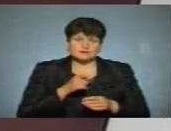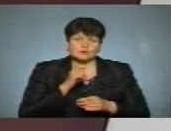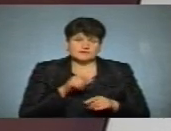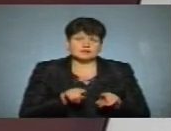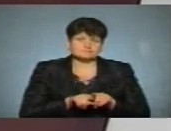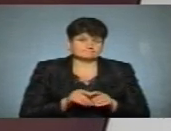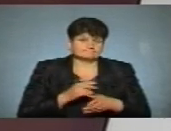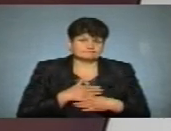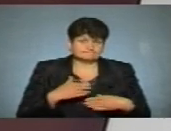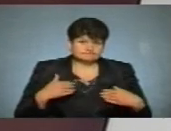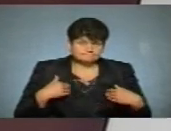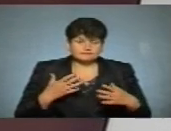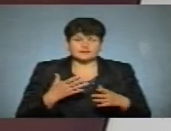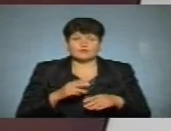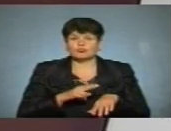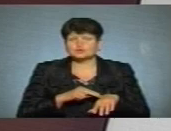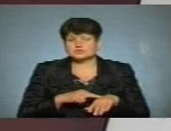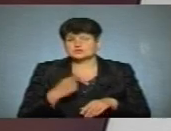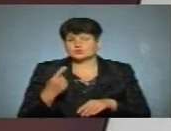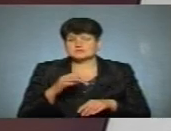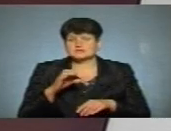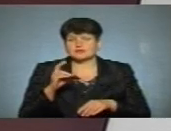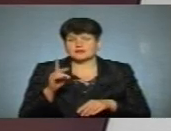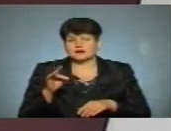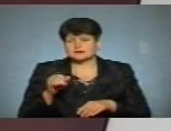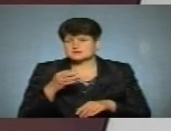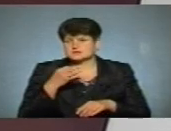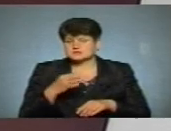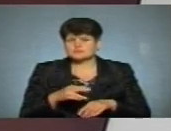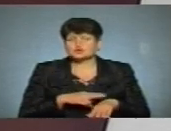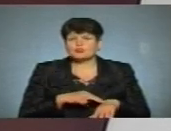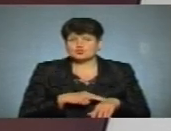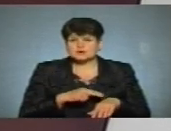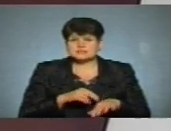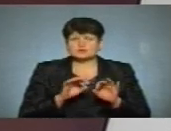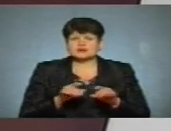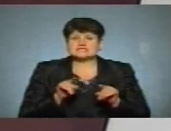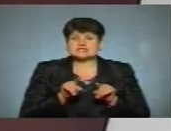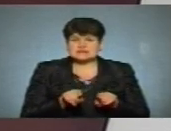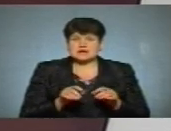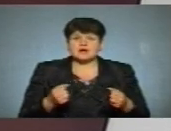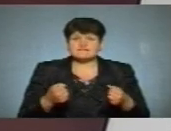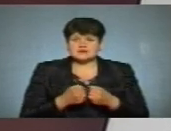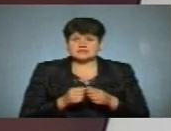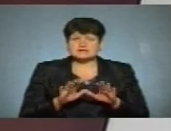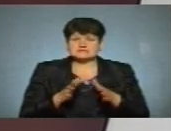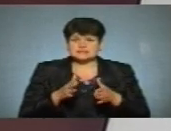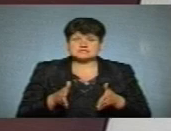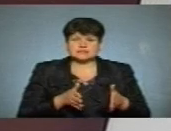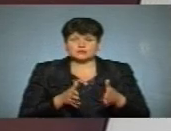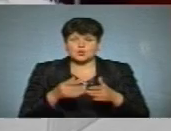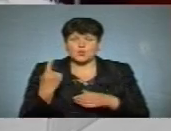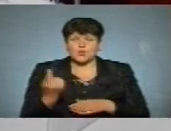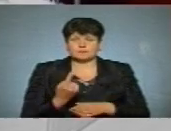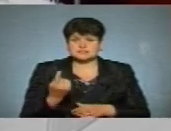теж відмовились. Речник Нацполіції області Сергій Крета розповів, що поліція коментує тільки ті аварії, які стаються на дорогах